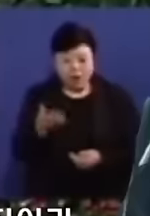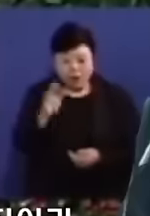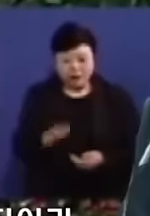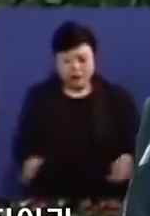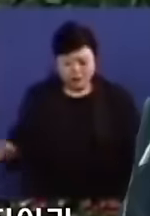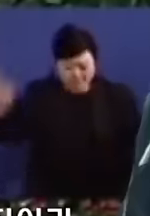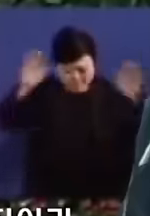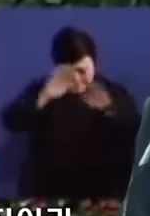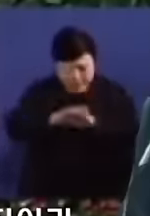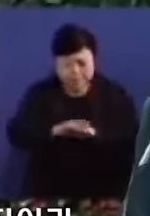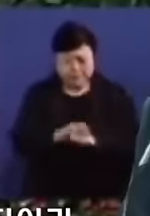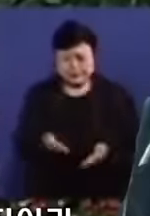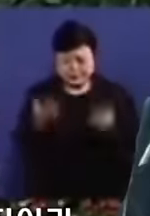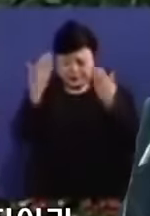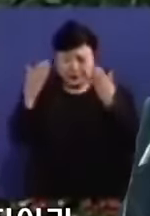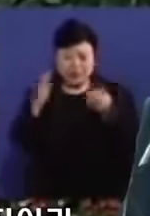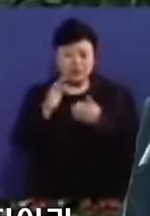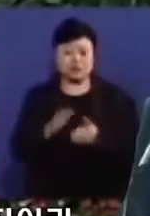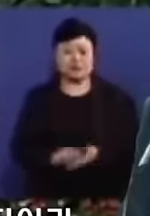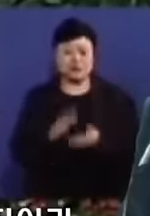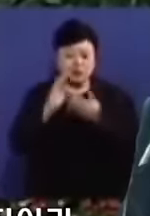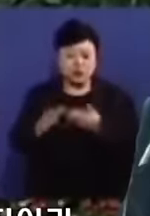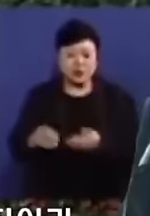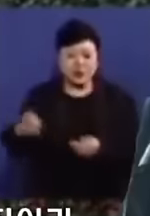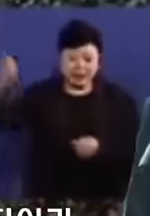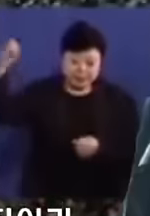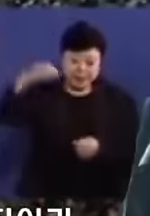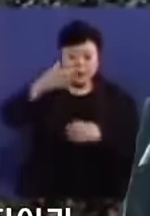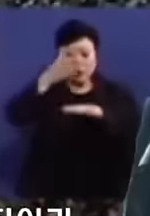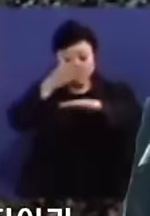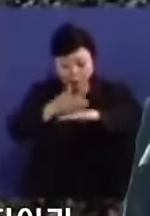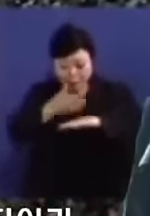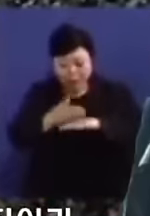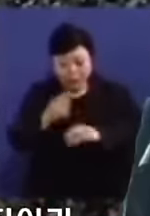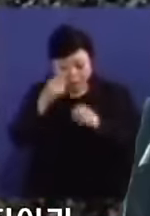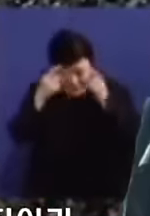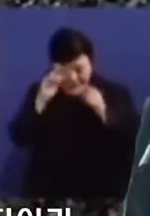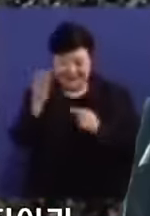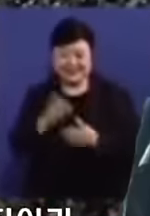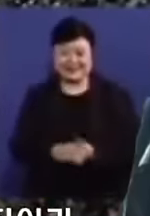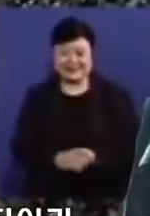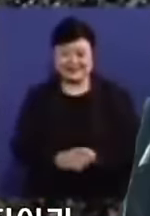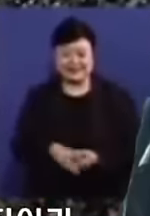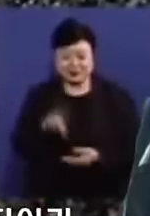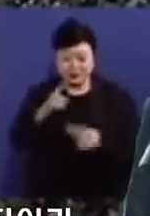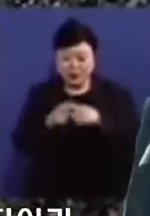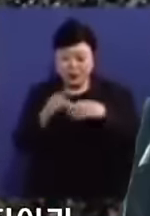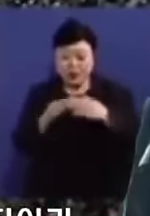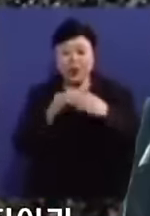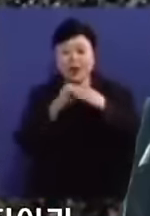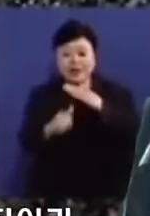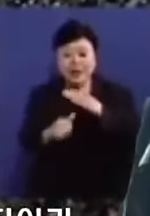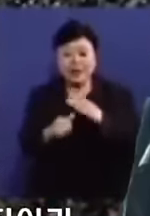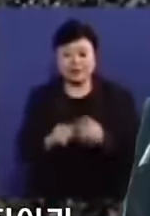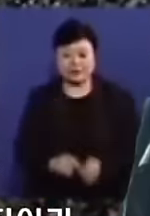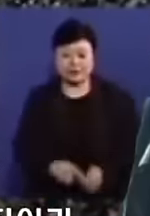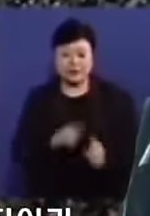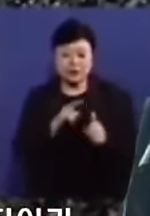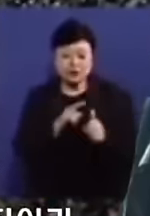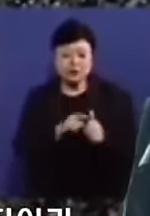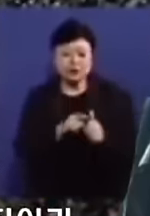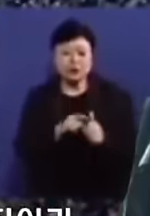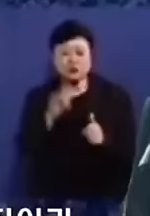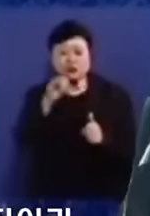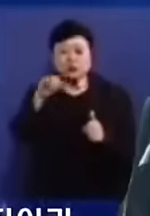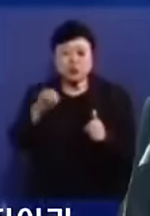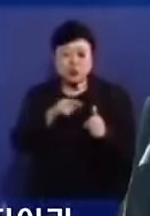어두운 밤을 지나게 되면 빛의 고마움을 알게 되는 것입니다. 초대교회 지도자였던 존 크리소스톰은 이런